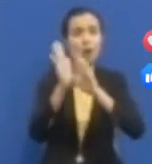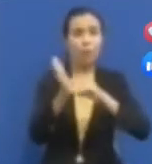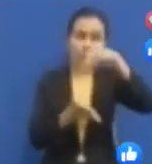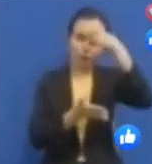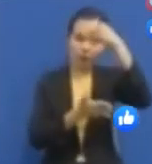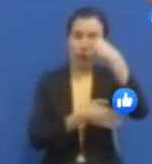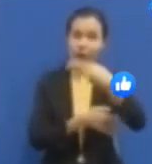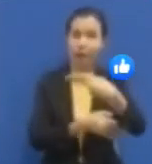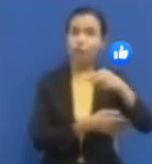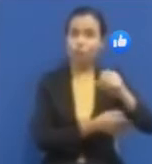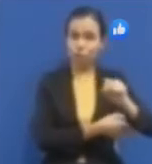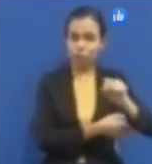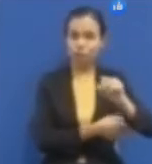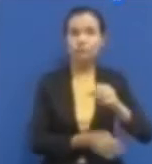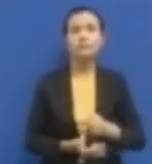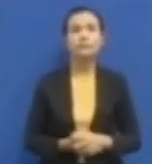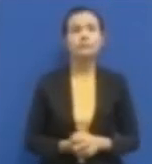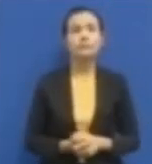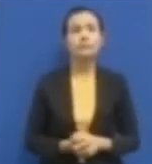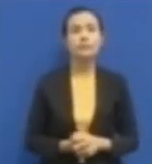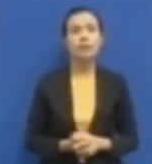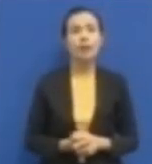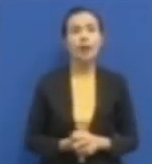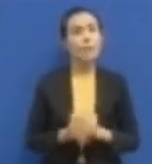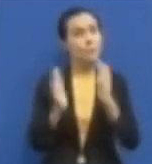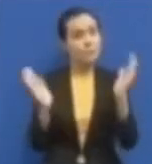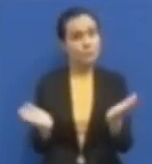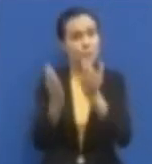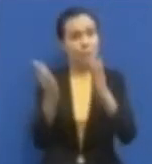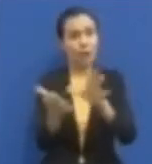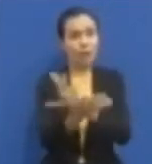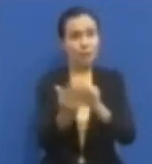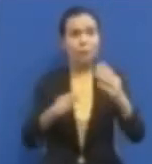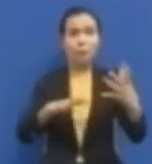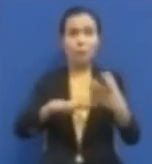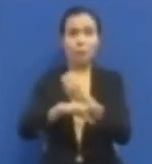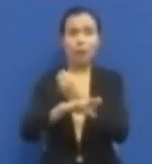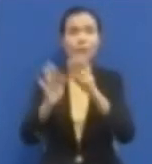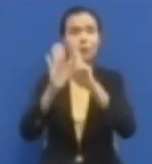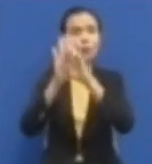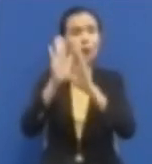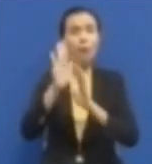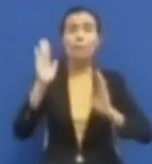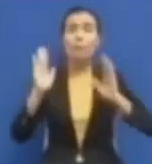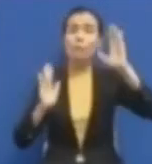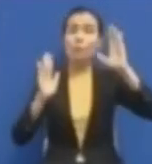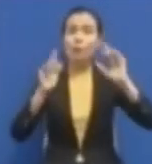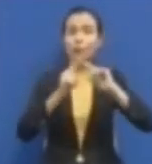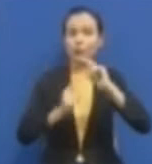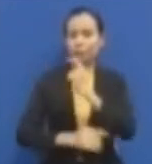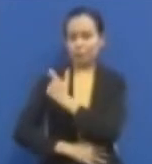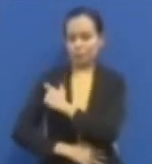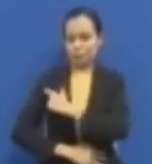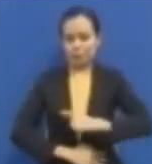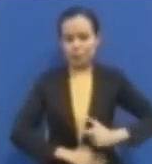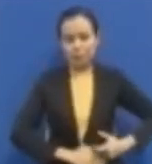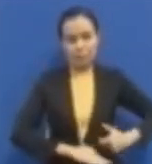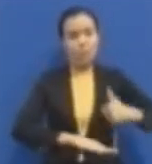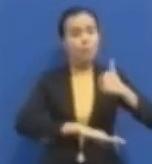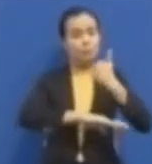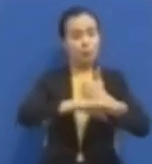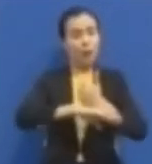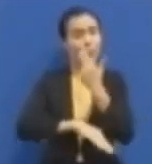ตรการสร้างเสริมวัฒนธรรมทางการเมืองในระบบประชาธิปไตยอันมีพระมหากษัตริย์ทรงเป็นประมุขซึ่งฟังดูดีนะ